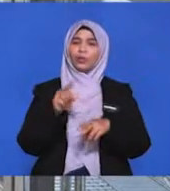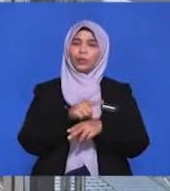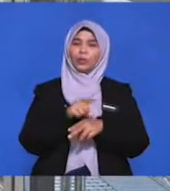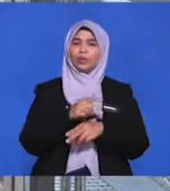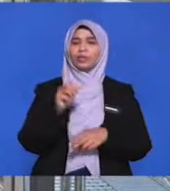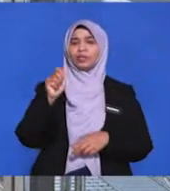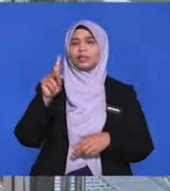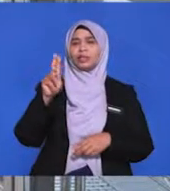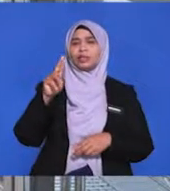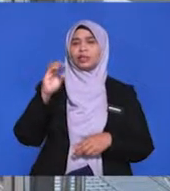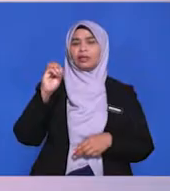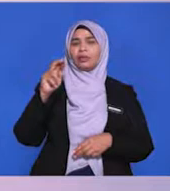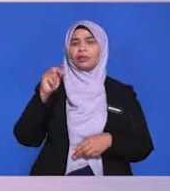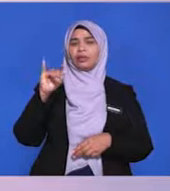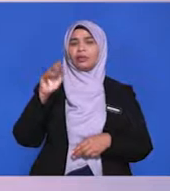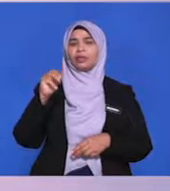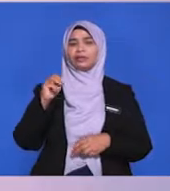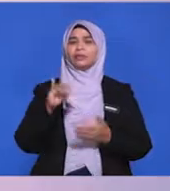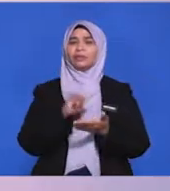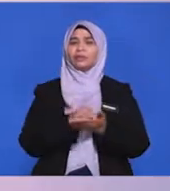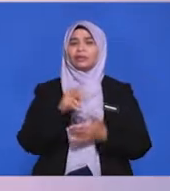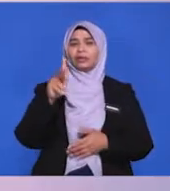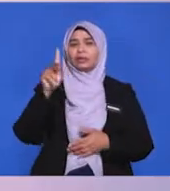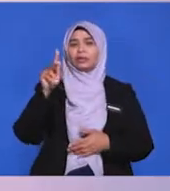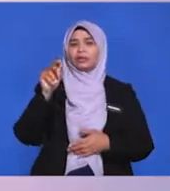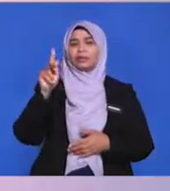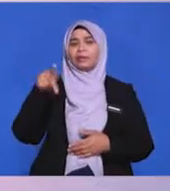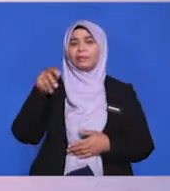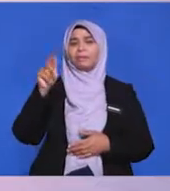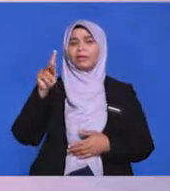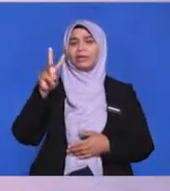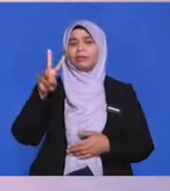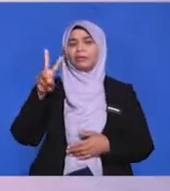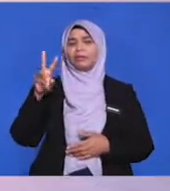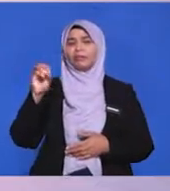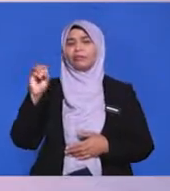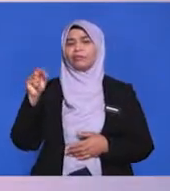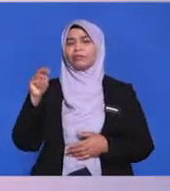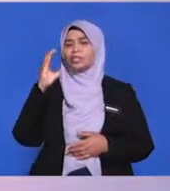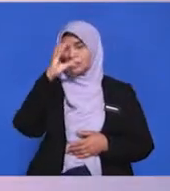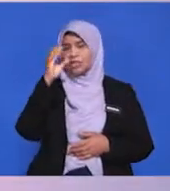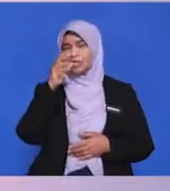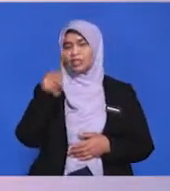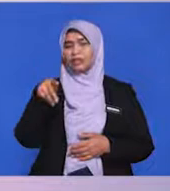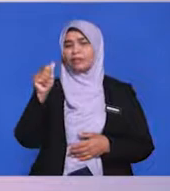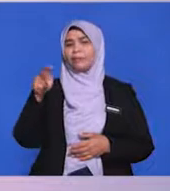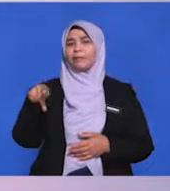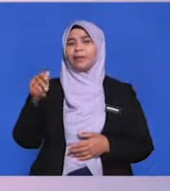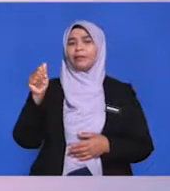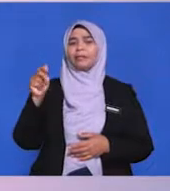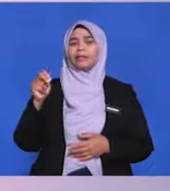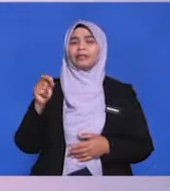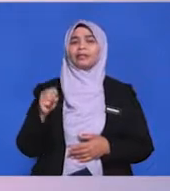mudah mengingat hukum cast Park Bun cari papan bermutu tinggi ataupun ringkasannya